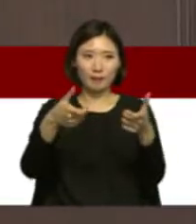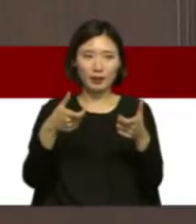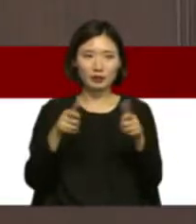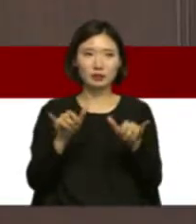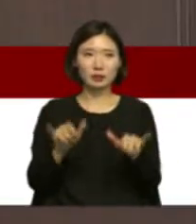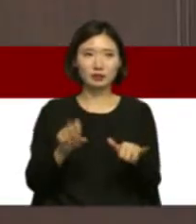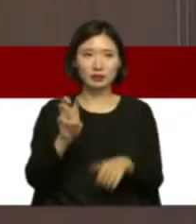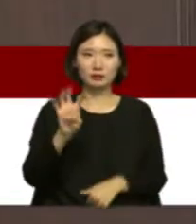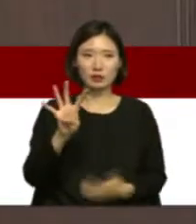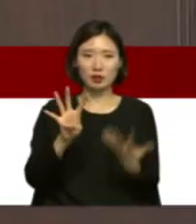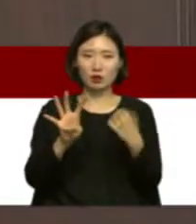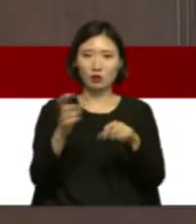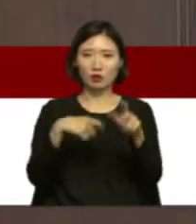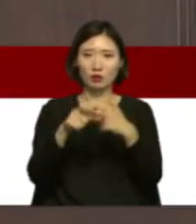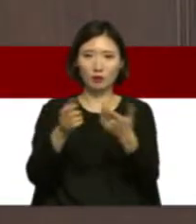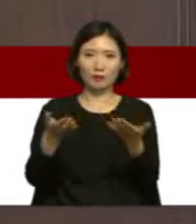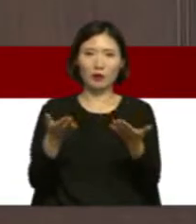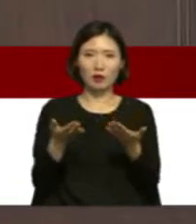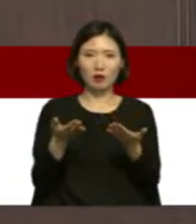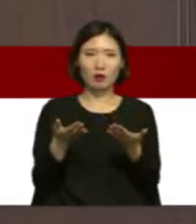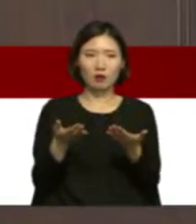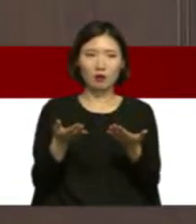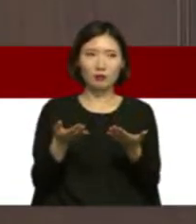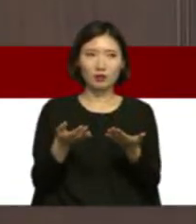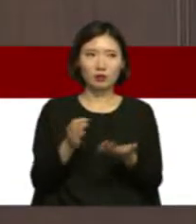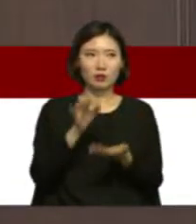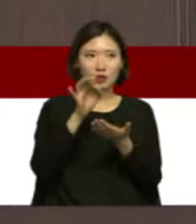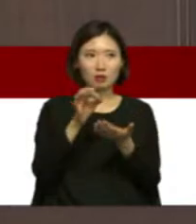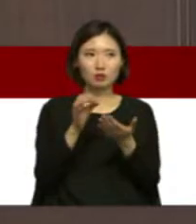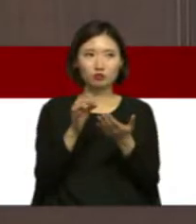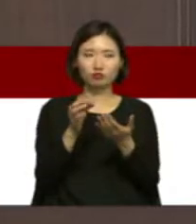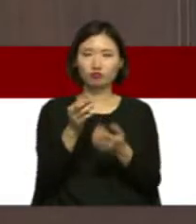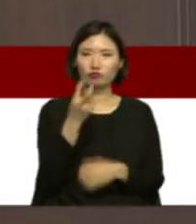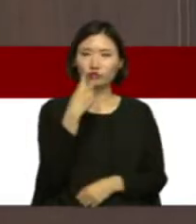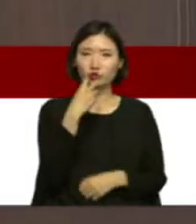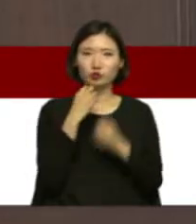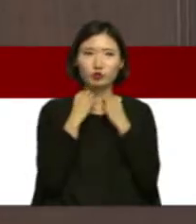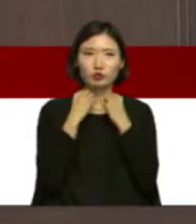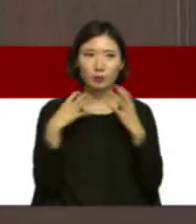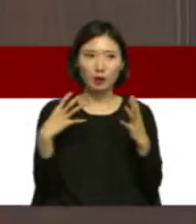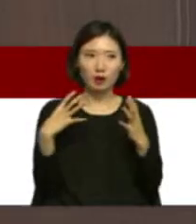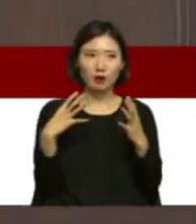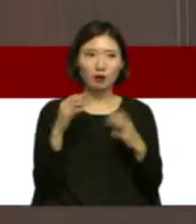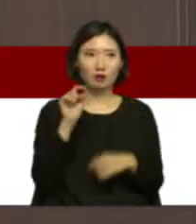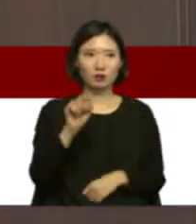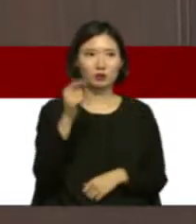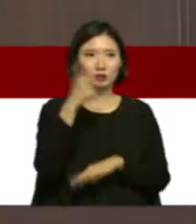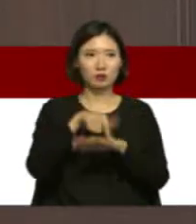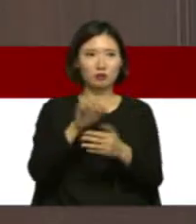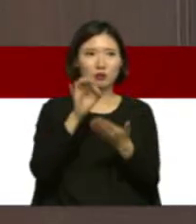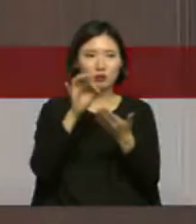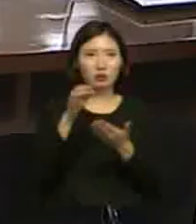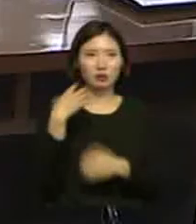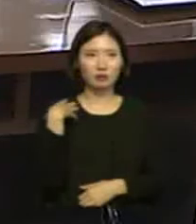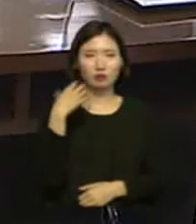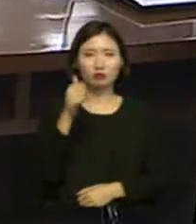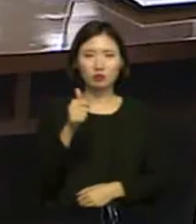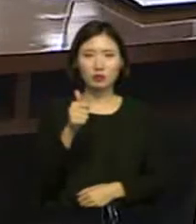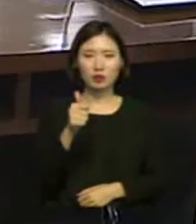사업을 떠 놓은 거에요 거기에 사는 주목해서 미칠지 갱구 아빠나 짱님 등 아시니까